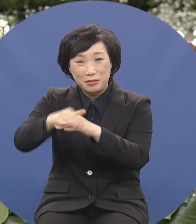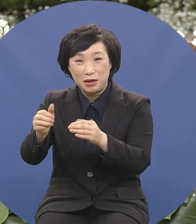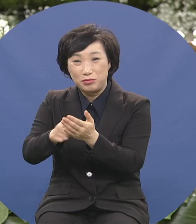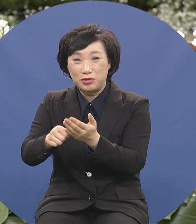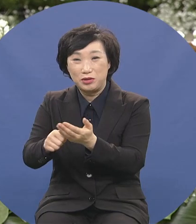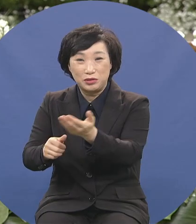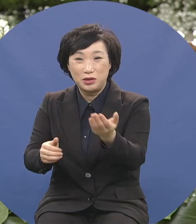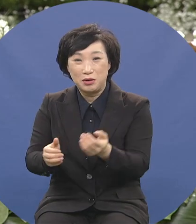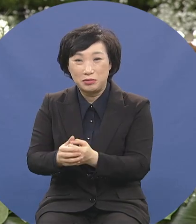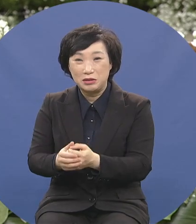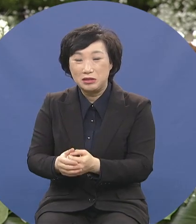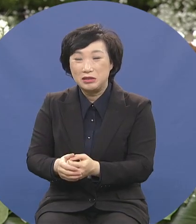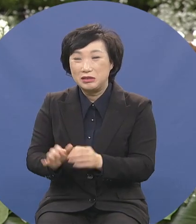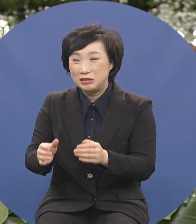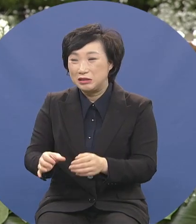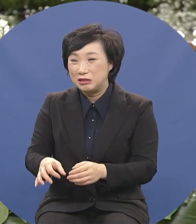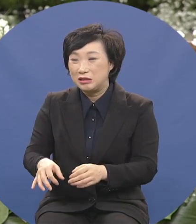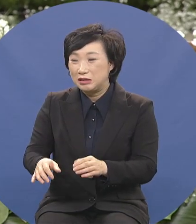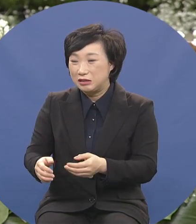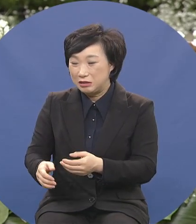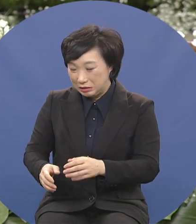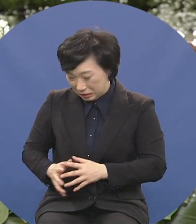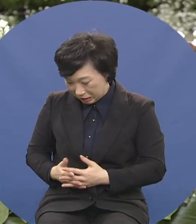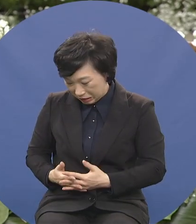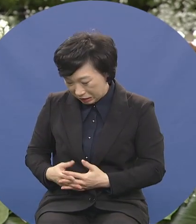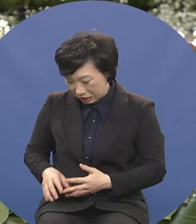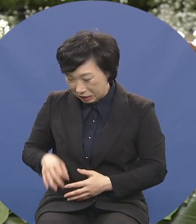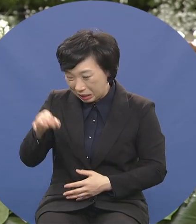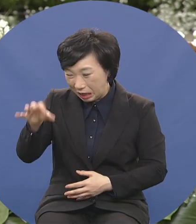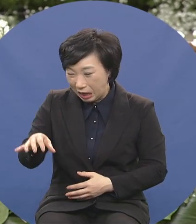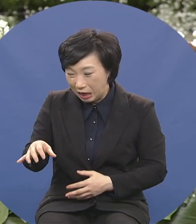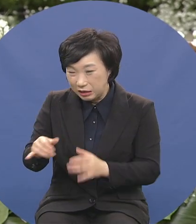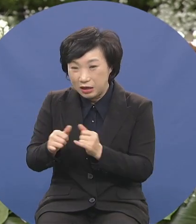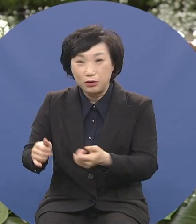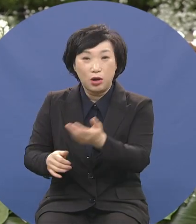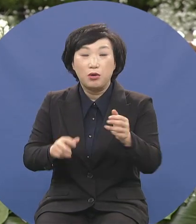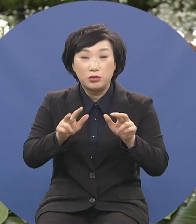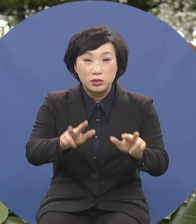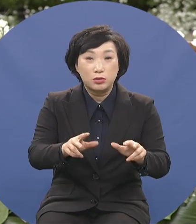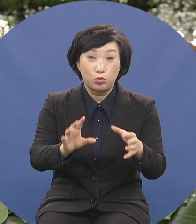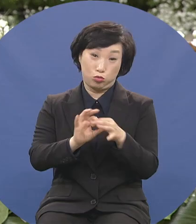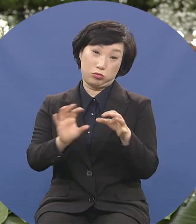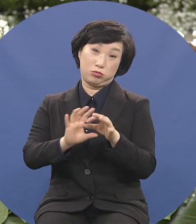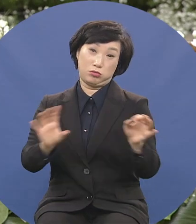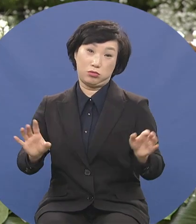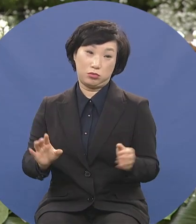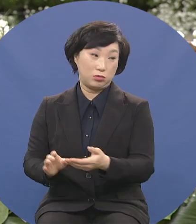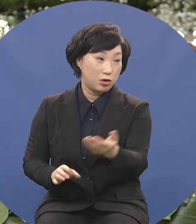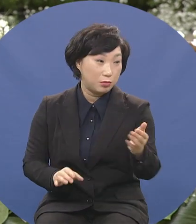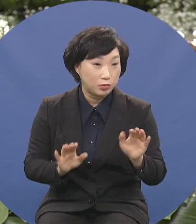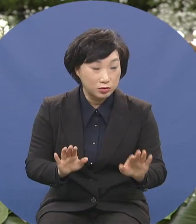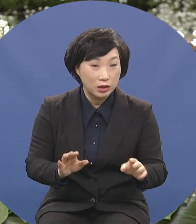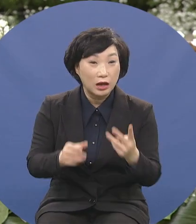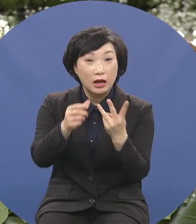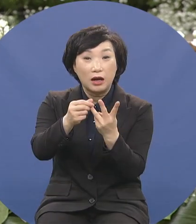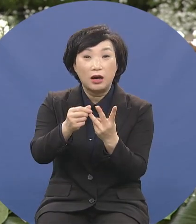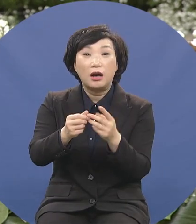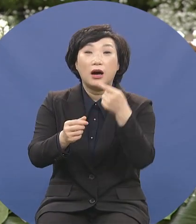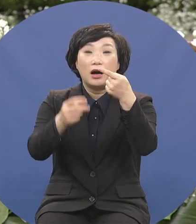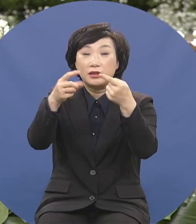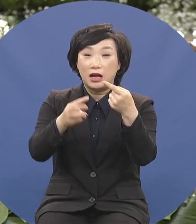예물도 거짓 동냥하던 사람들, 지금은 상관없어요. 한 달라서 마다가